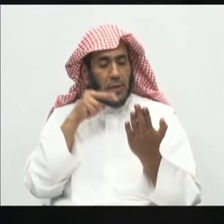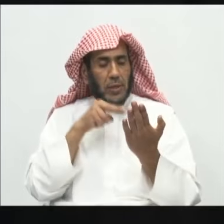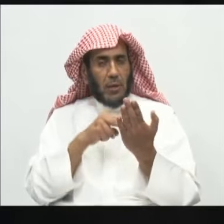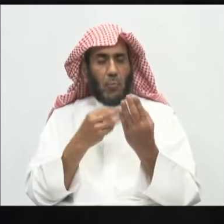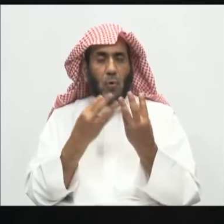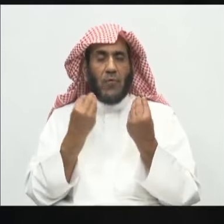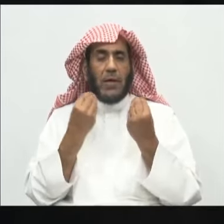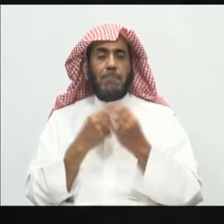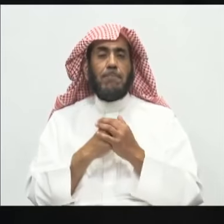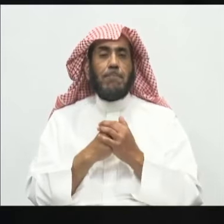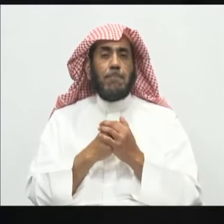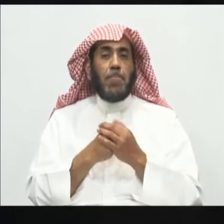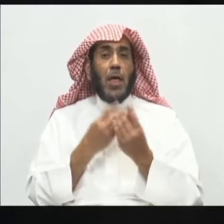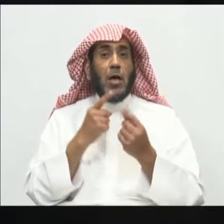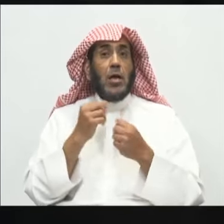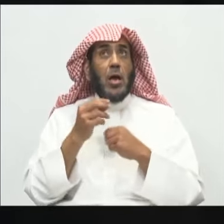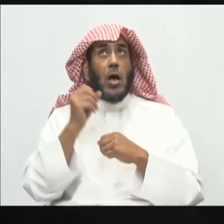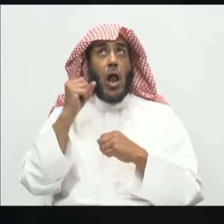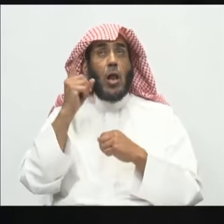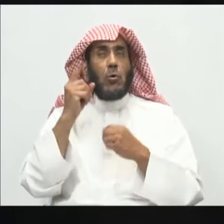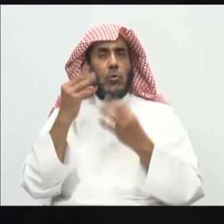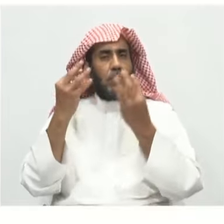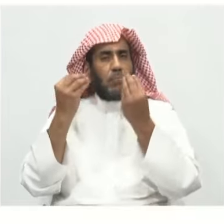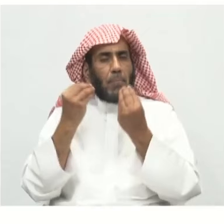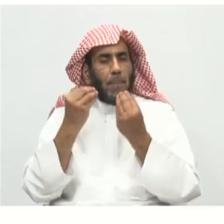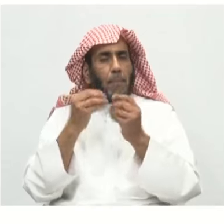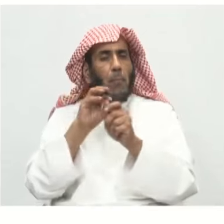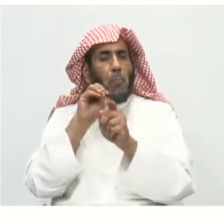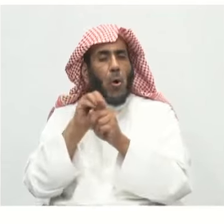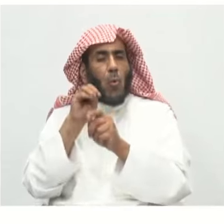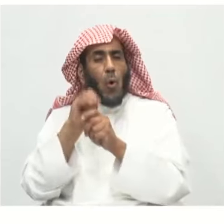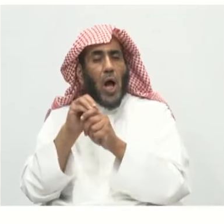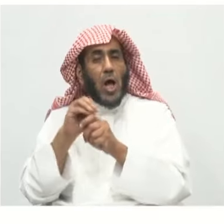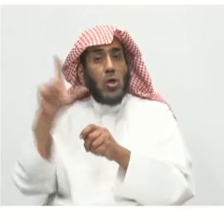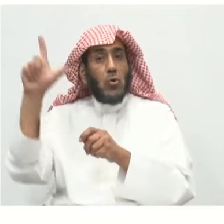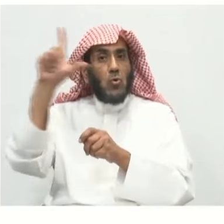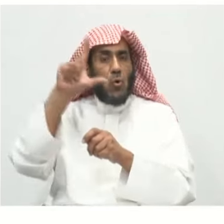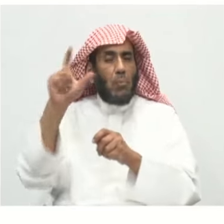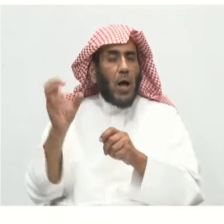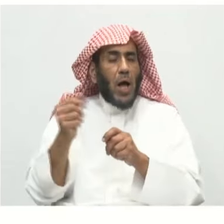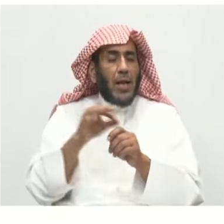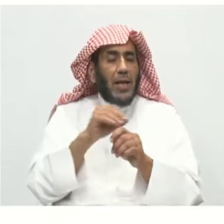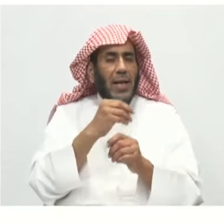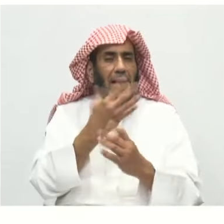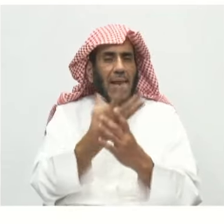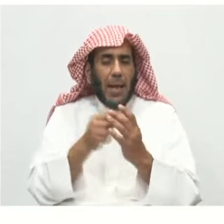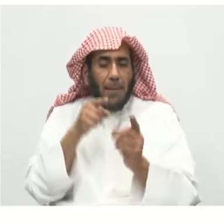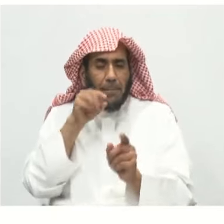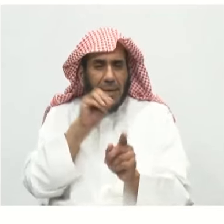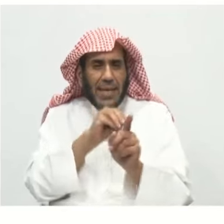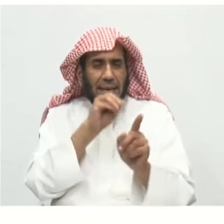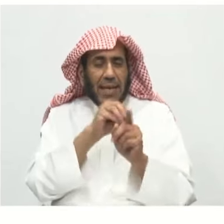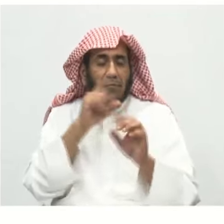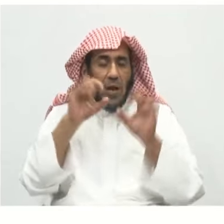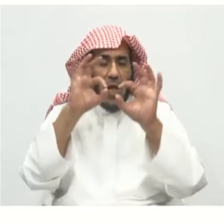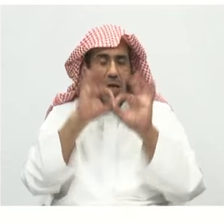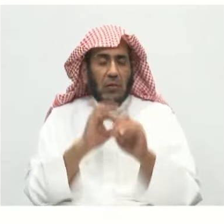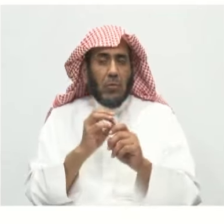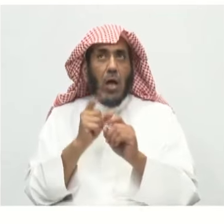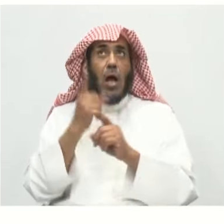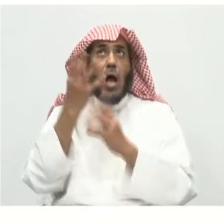التدبر يذكر الله عز وجل مواعظ لقمان لابنه في الايات التاليه او في الايات الاتيه اعوذ بالله من